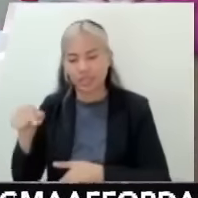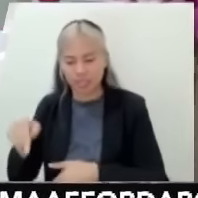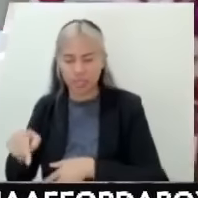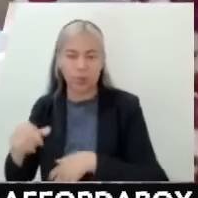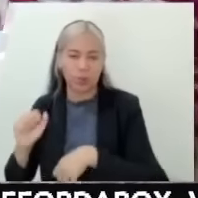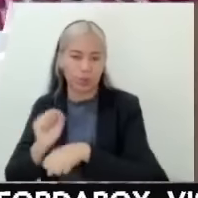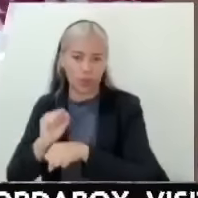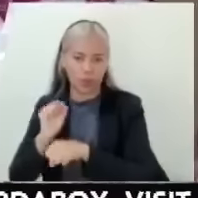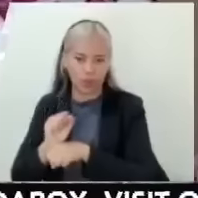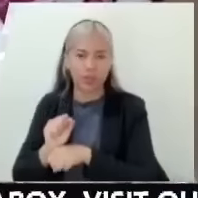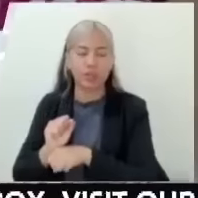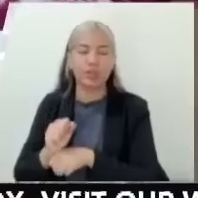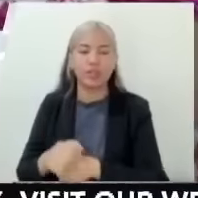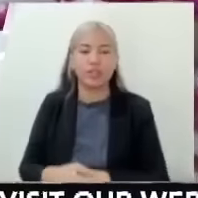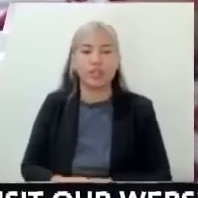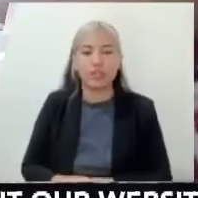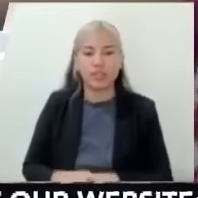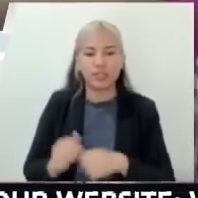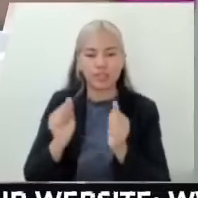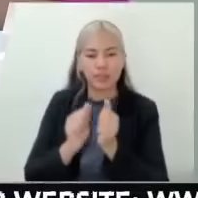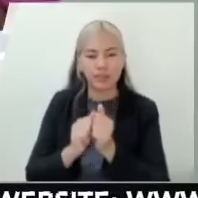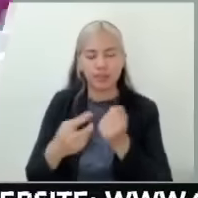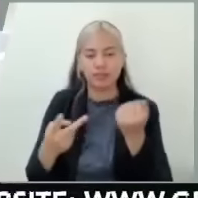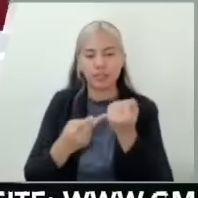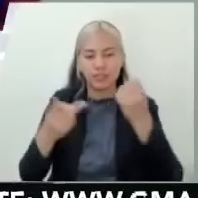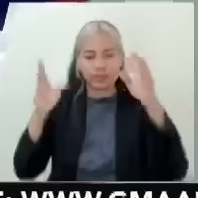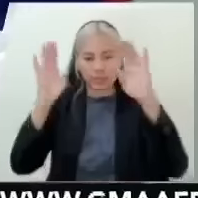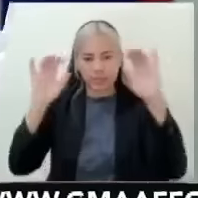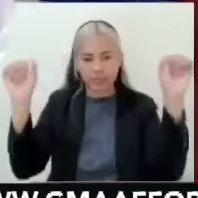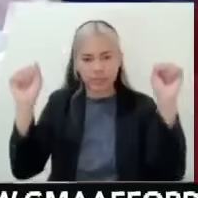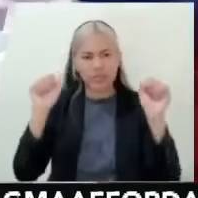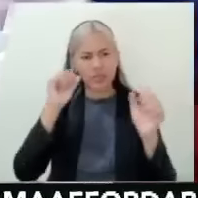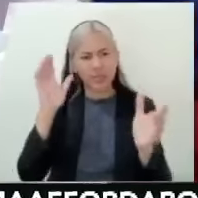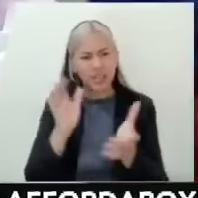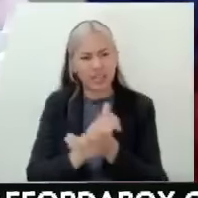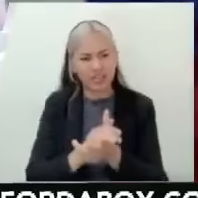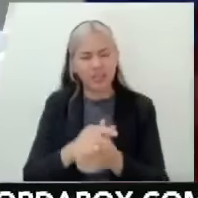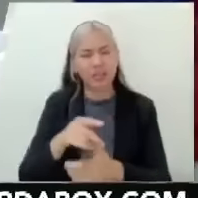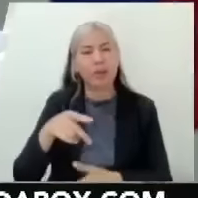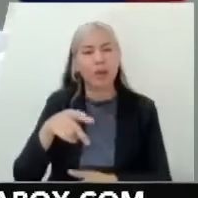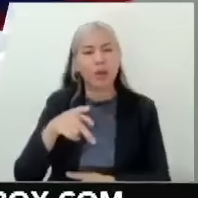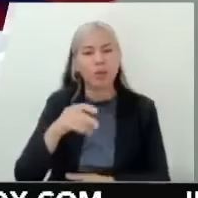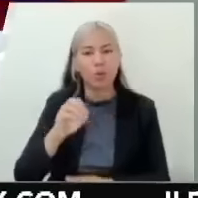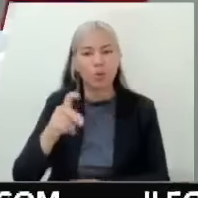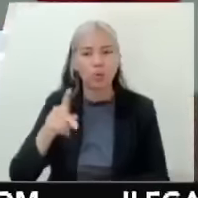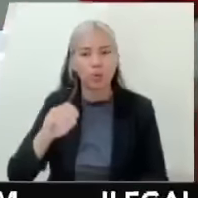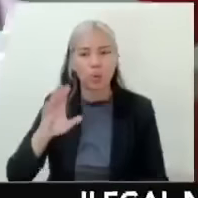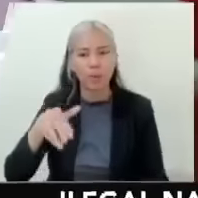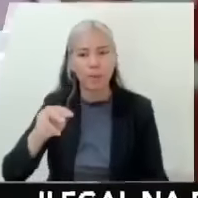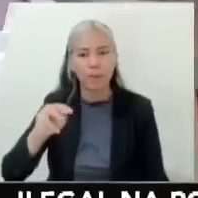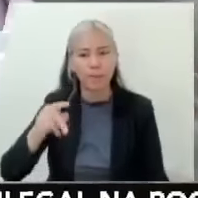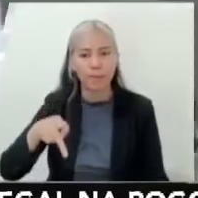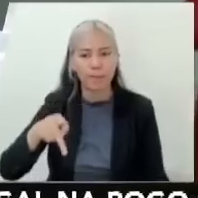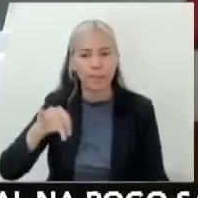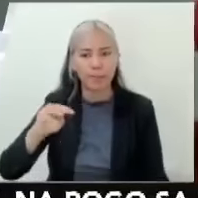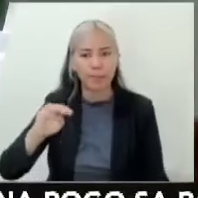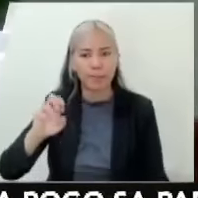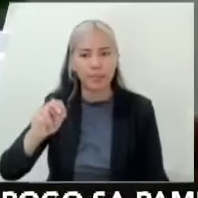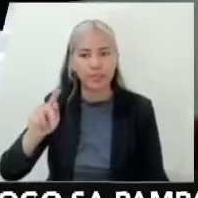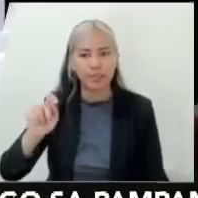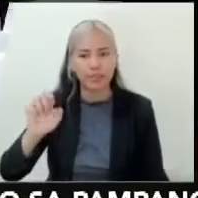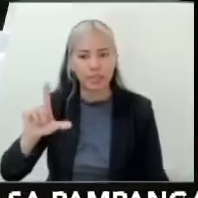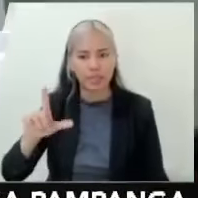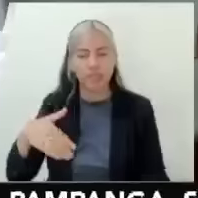President, Katrina Pimentel, ang asawa ni Senate Minority Leader Coco Pimentel, Secretary Maricel Tulfo na anak ni Senador Rafi Tulfo,